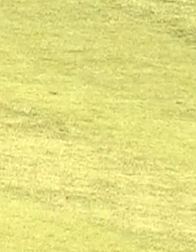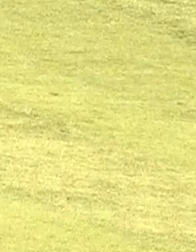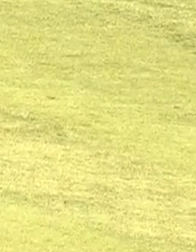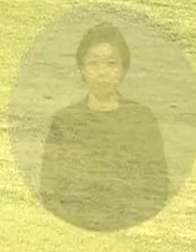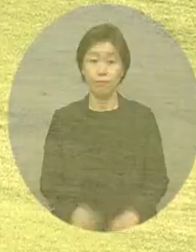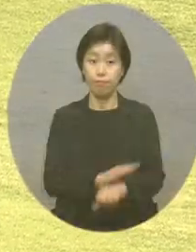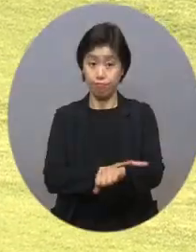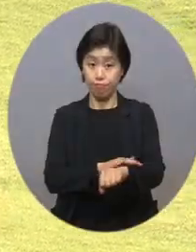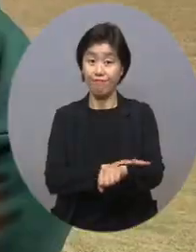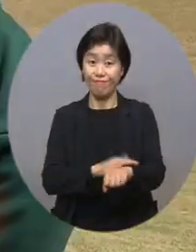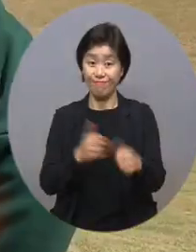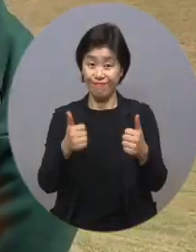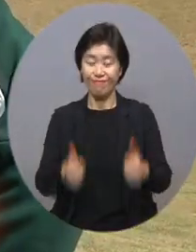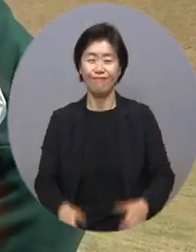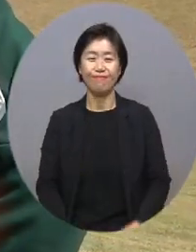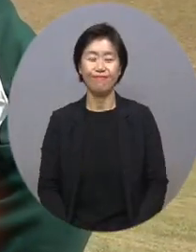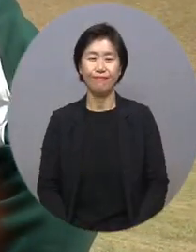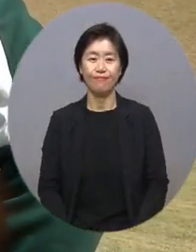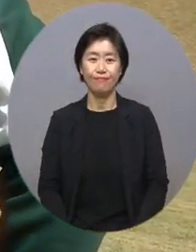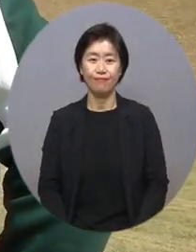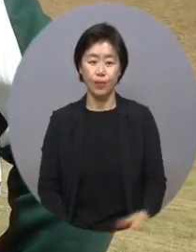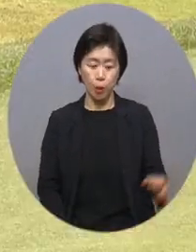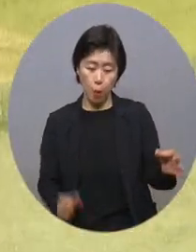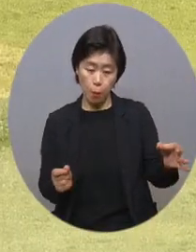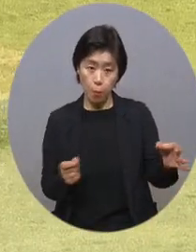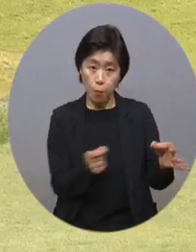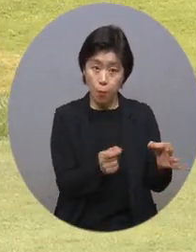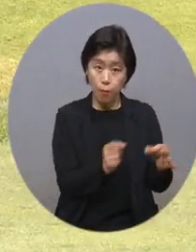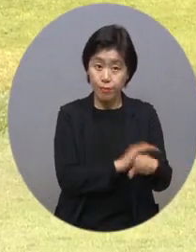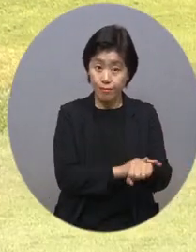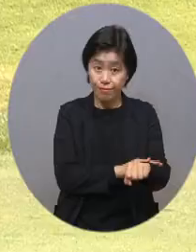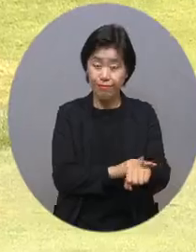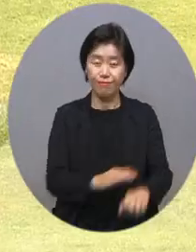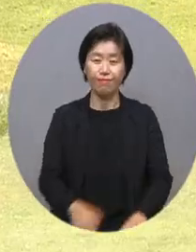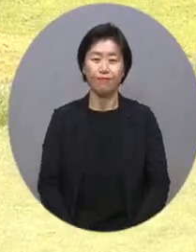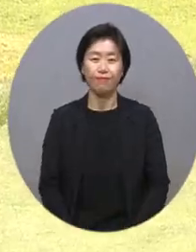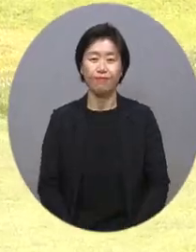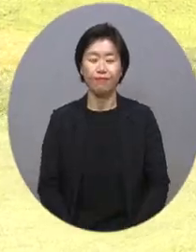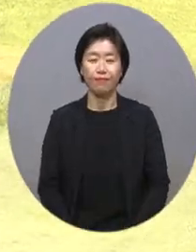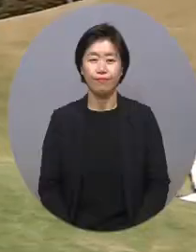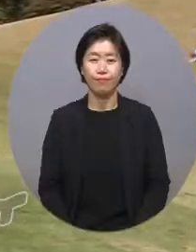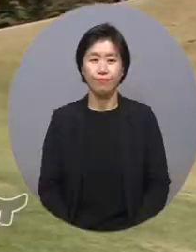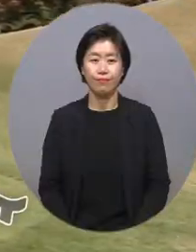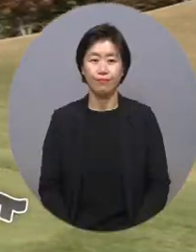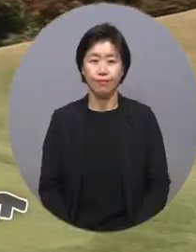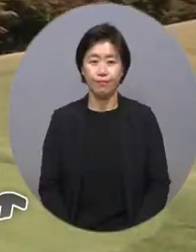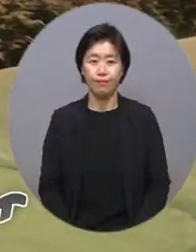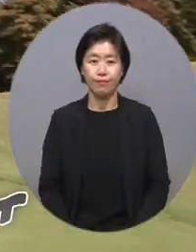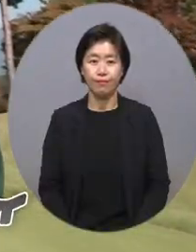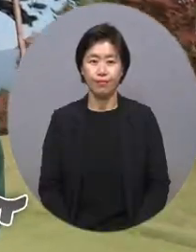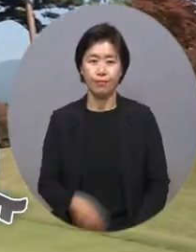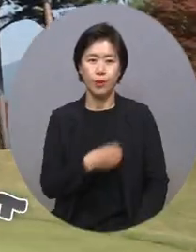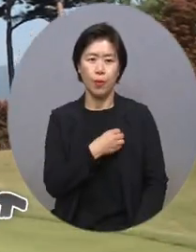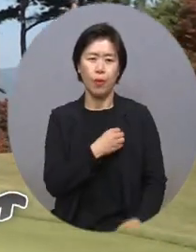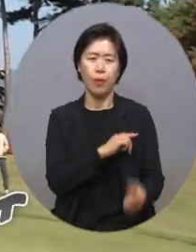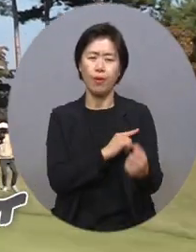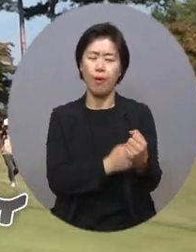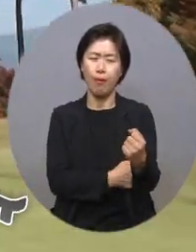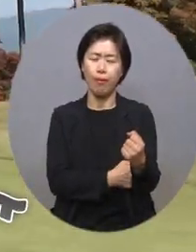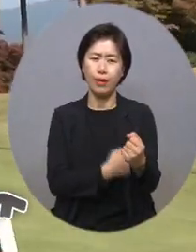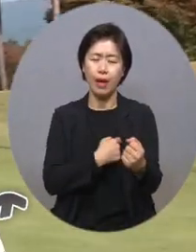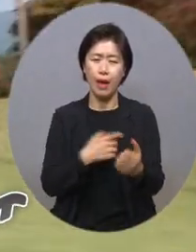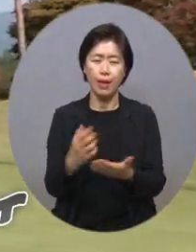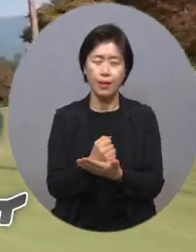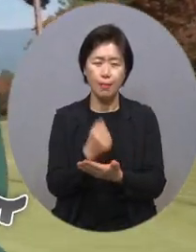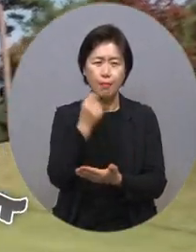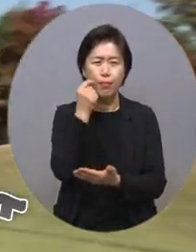잘 쳤어. 나이스 어프로치. 나이스. 나이스 어프로치. 완전 잘 쳤어. 회원권이 점점 멀어져 가는 소리가 약간 들리는 것